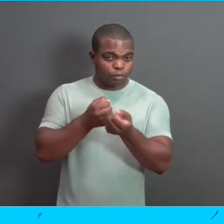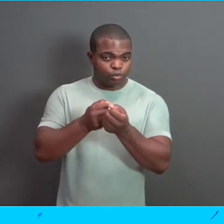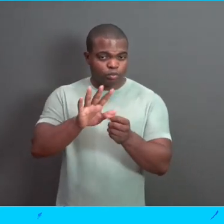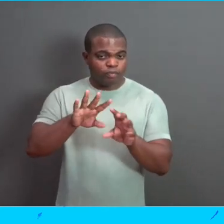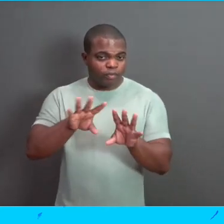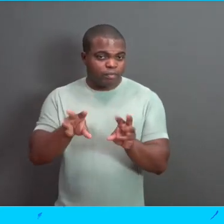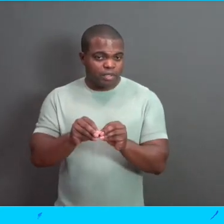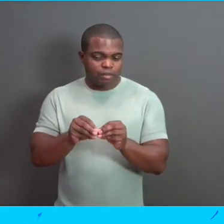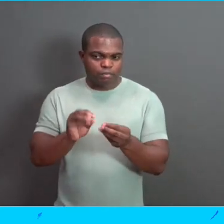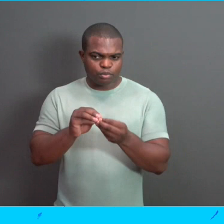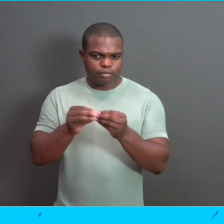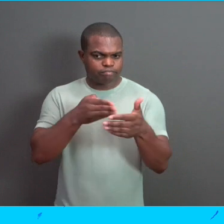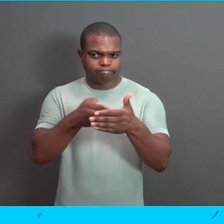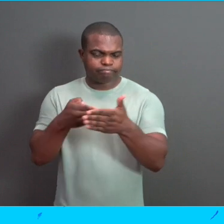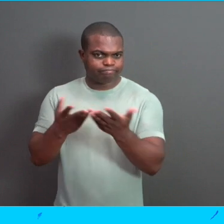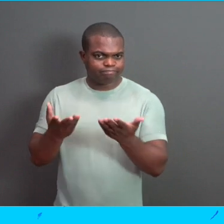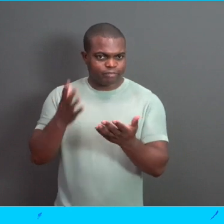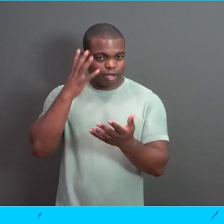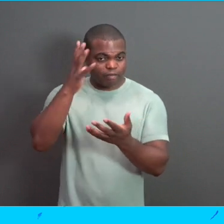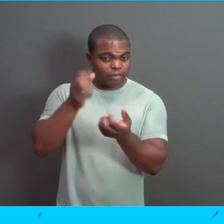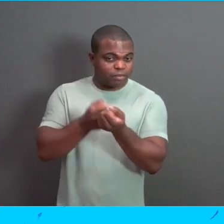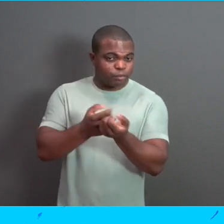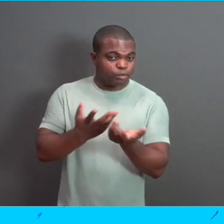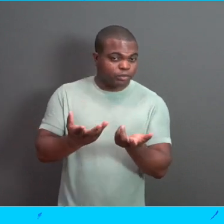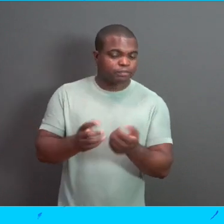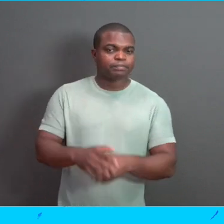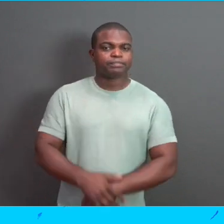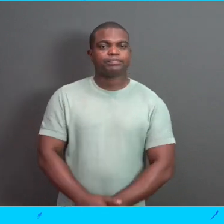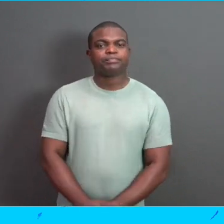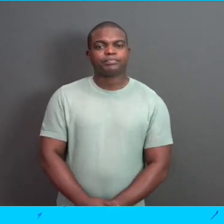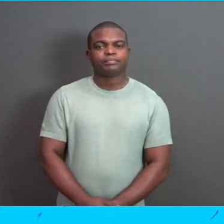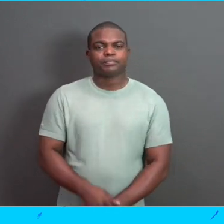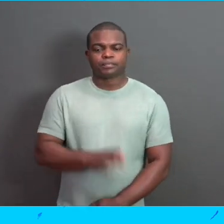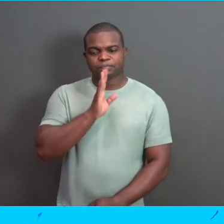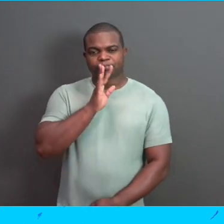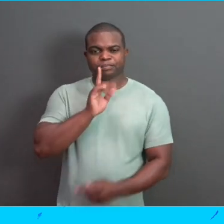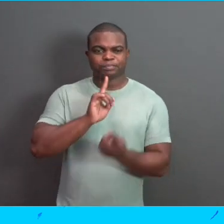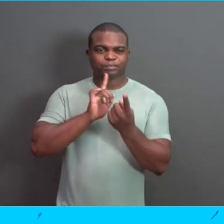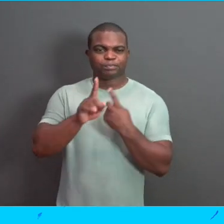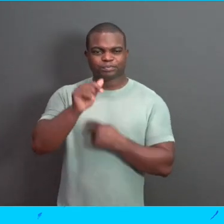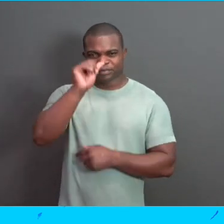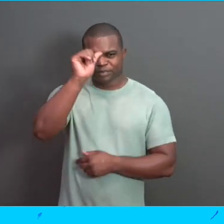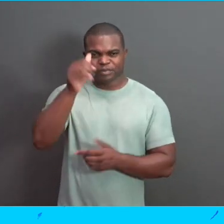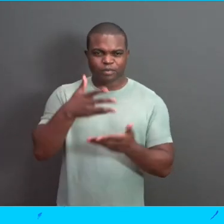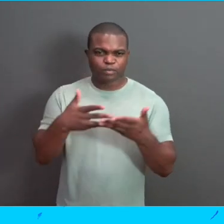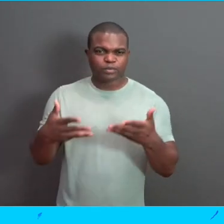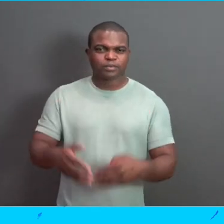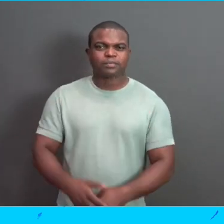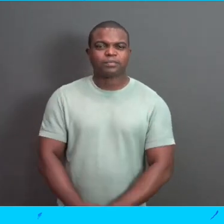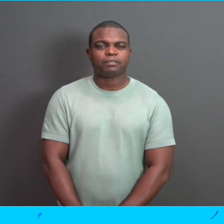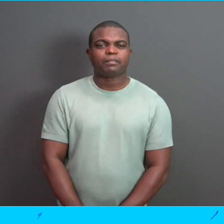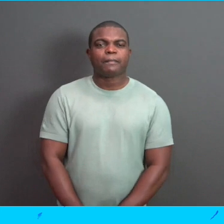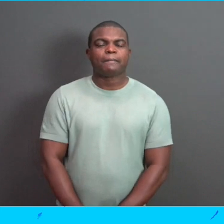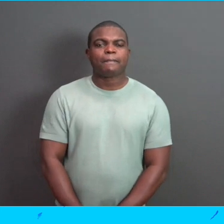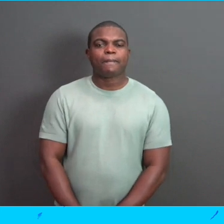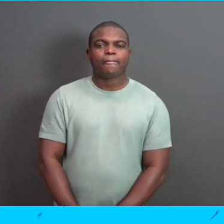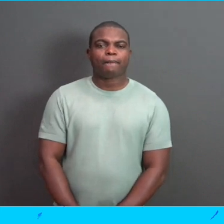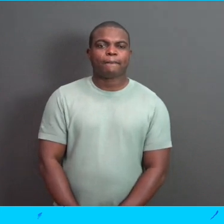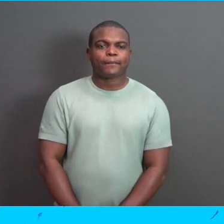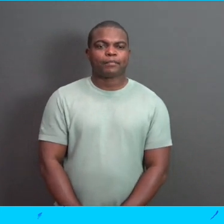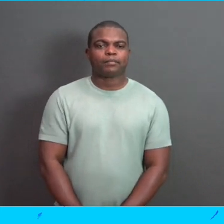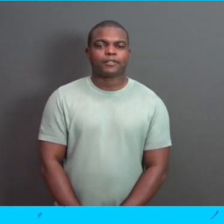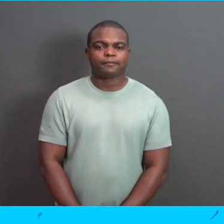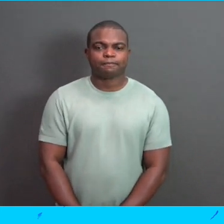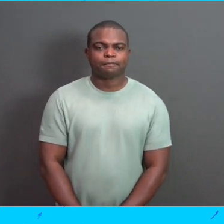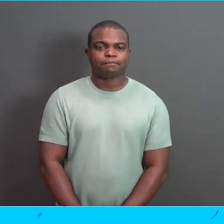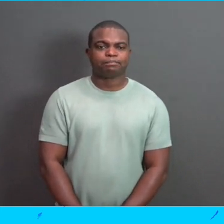Nous n'avons pas reçu aucune chose, même des aliments, même de l'argent. Et